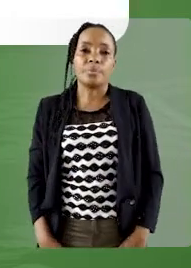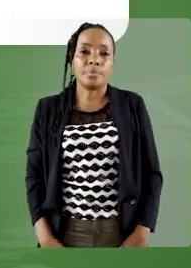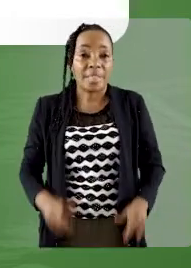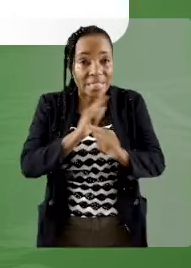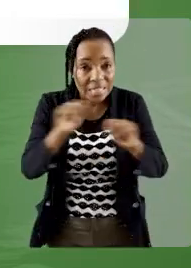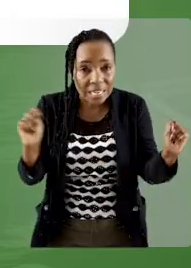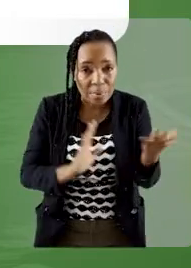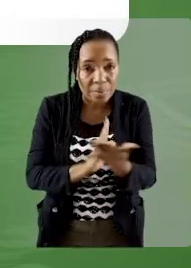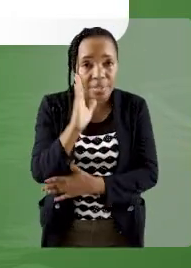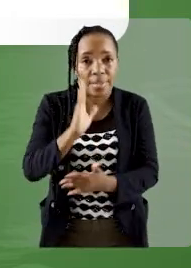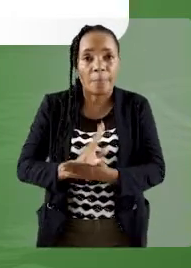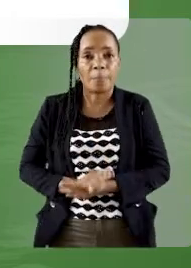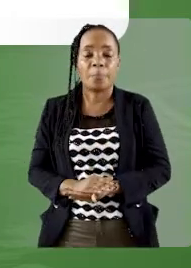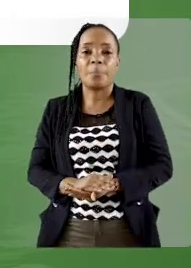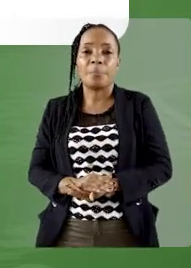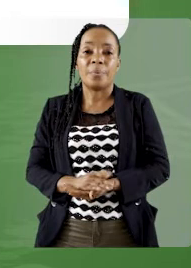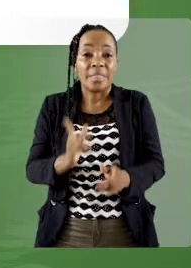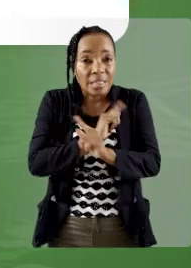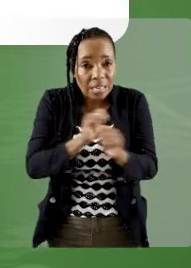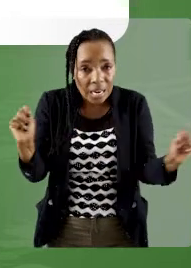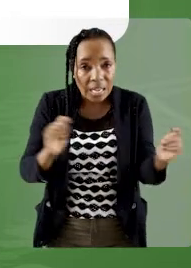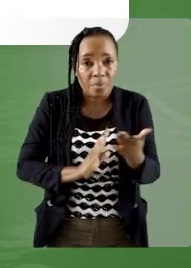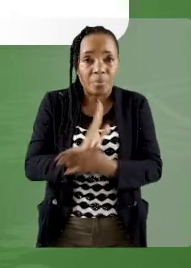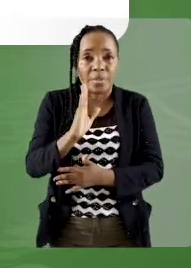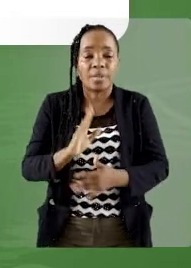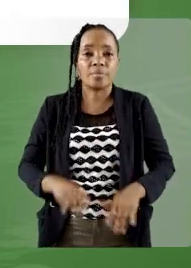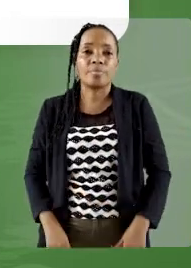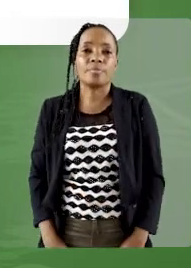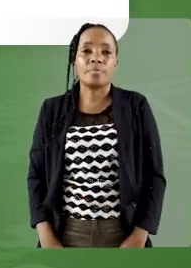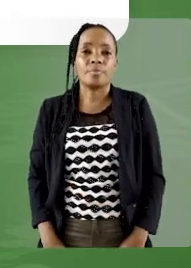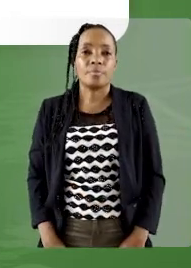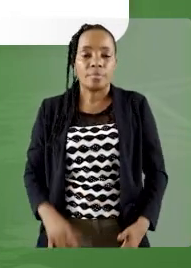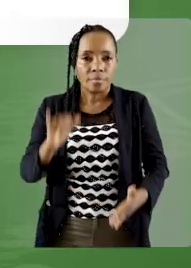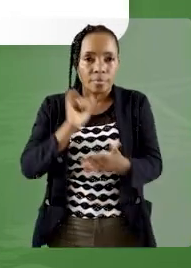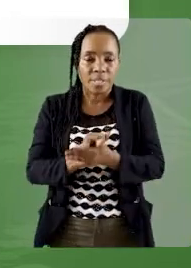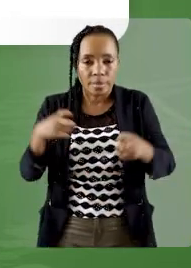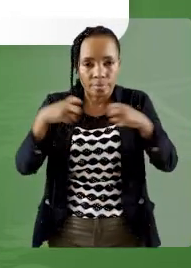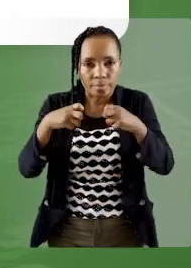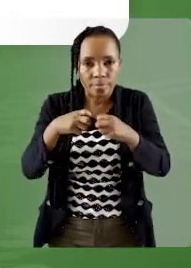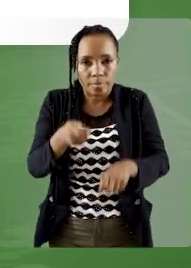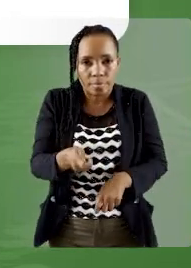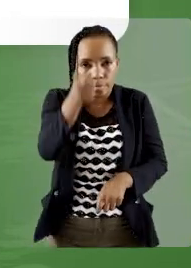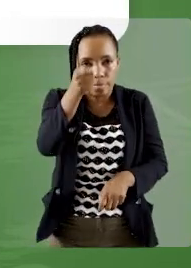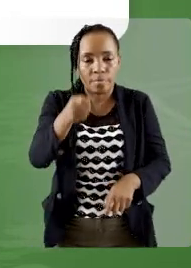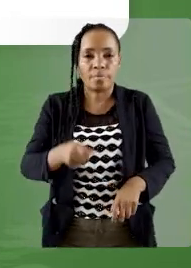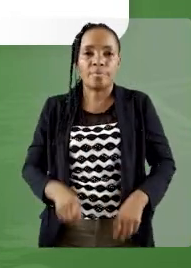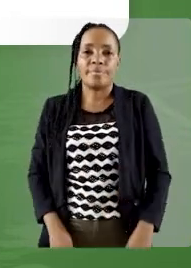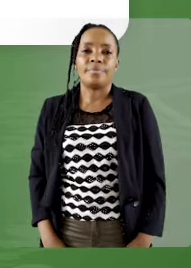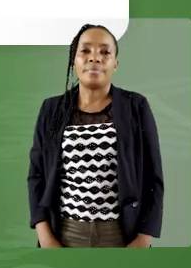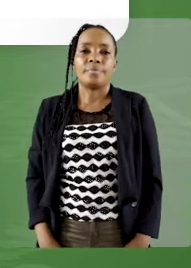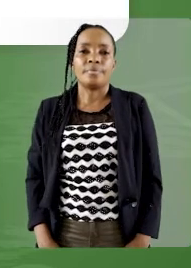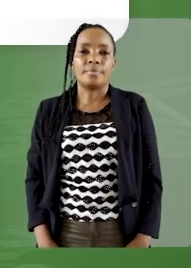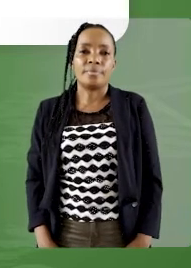Très bien. Très bien. Nous avons le disjoncteur.